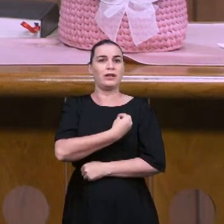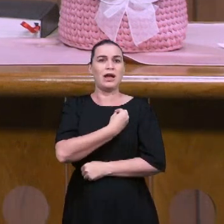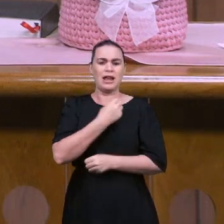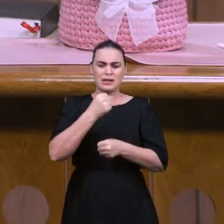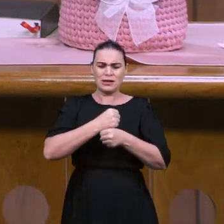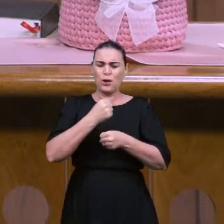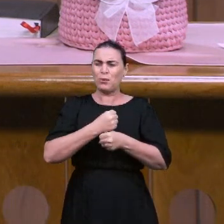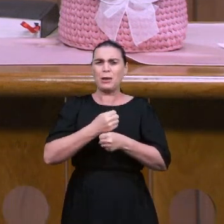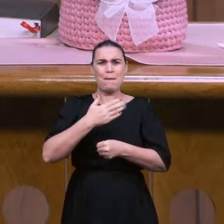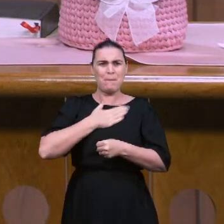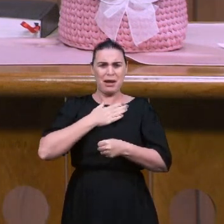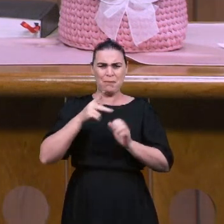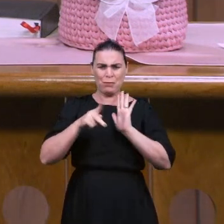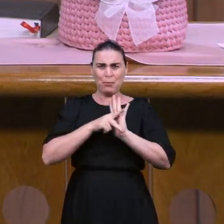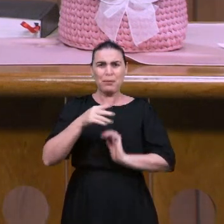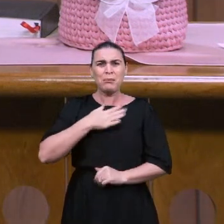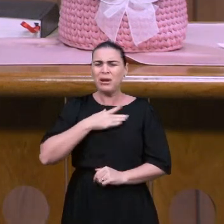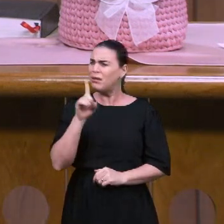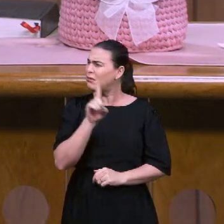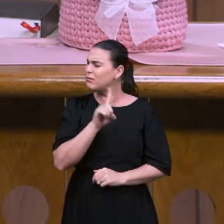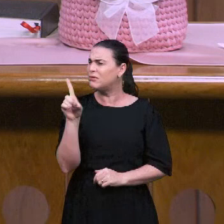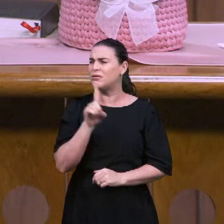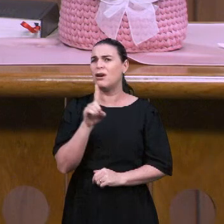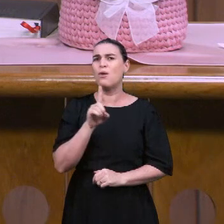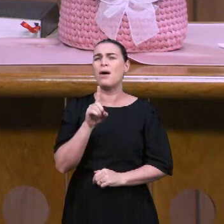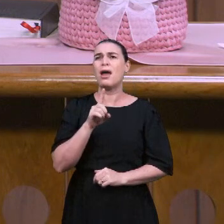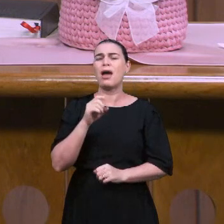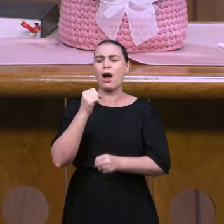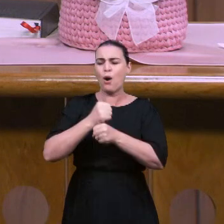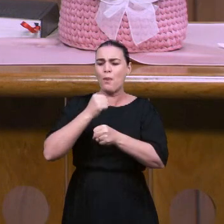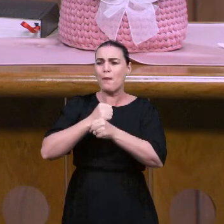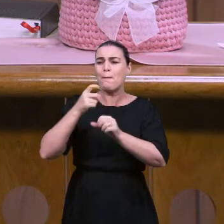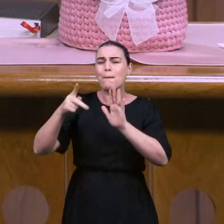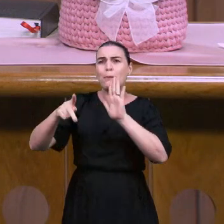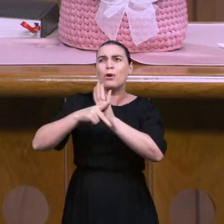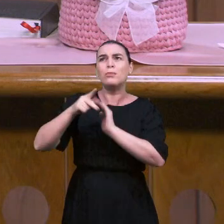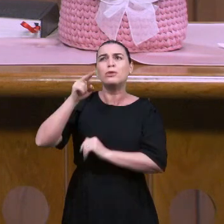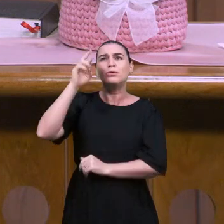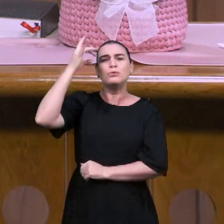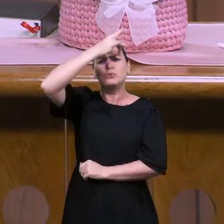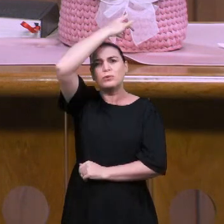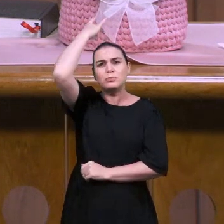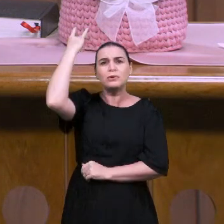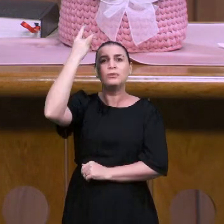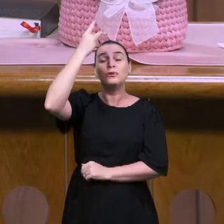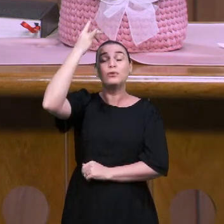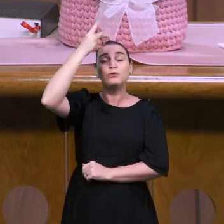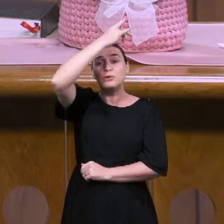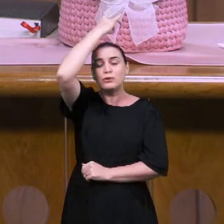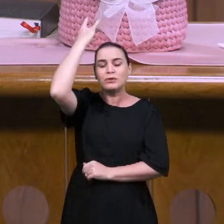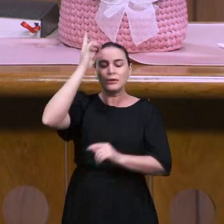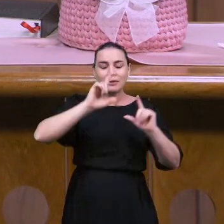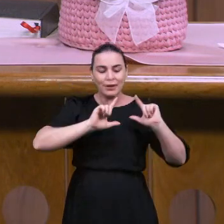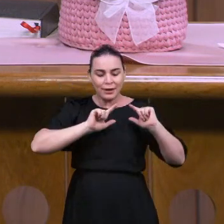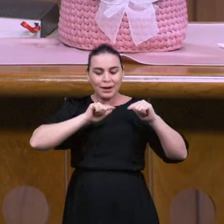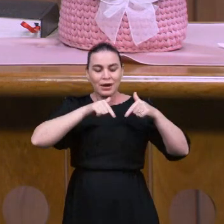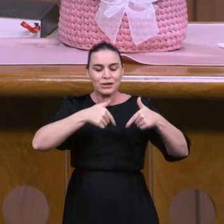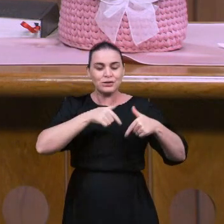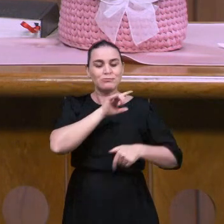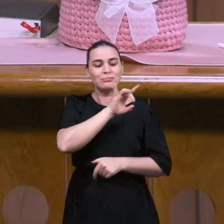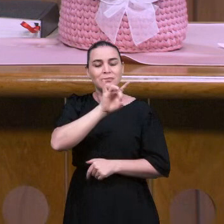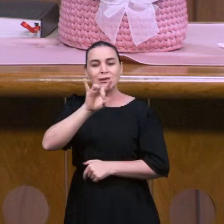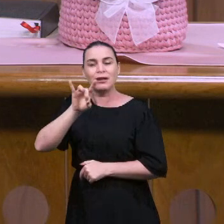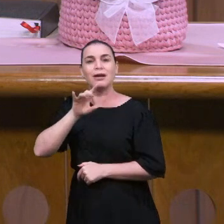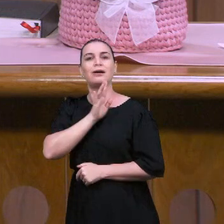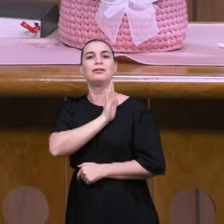n'est pas à moi, ni à personne, l'œuvre est du Saint-Esprit. Et c'est cet esprit qui doit commander toutes choses. Donc, nous